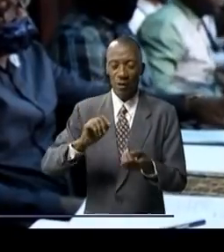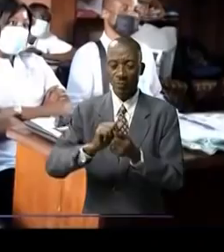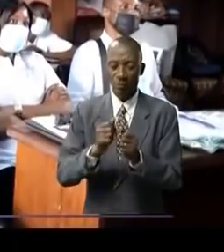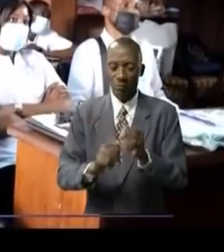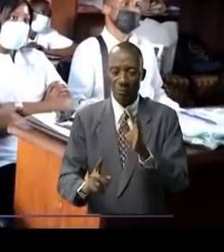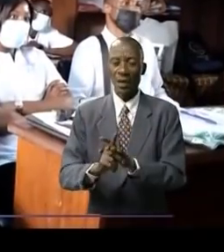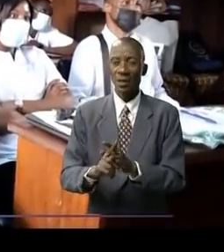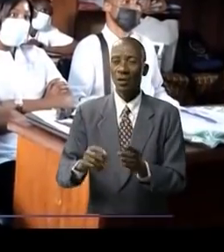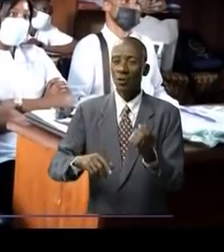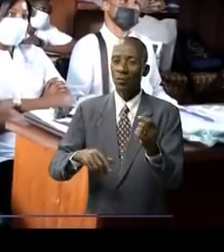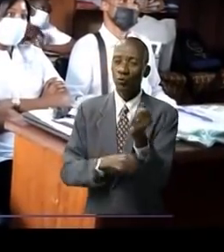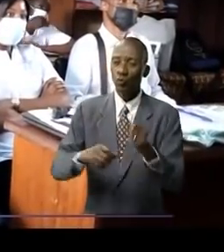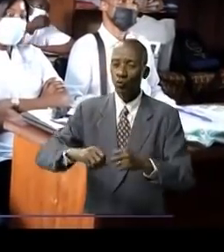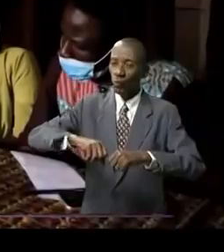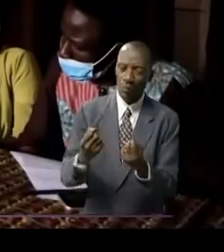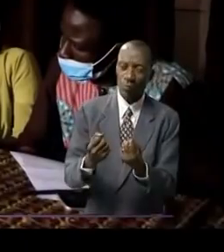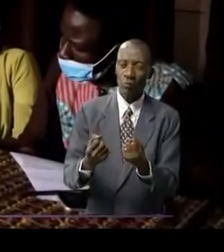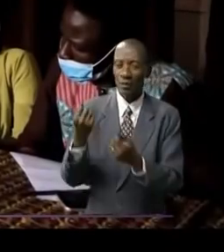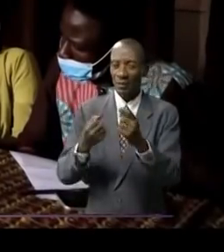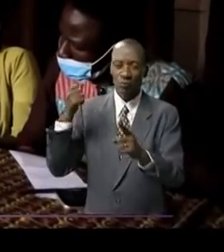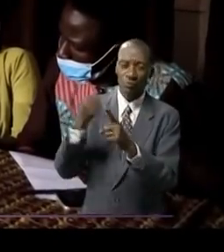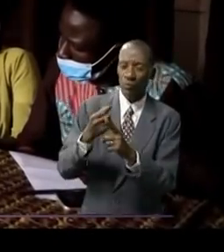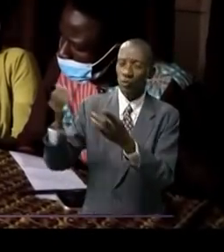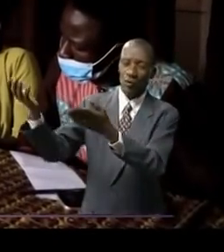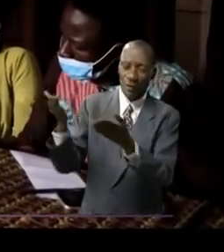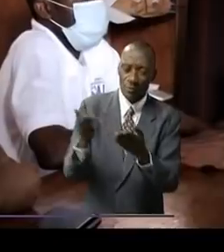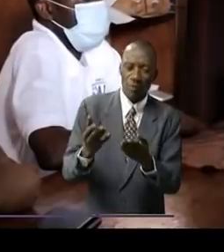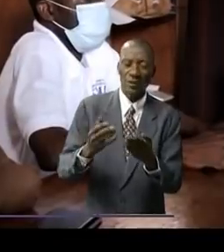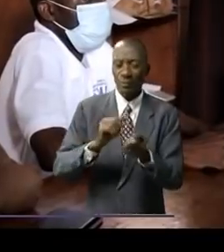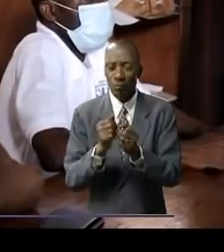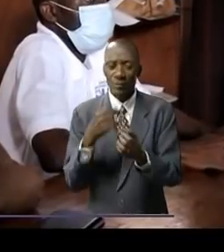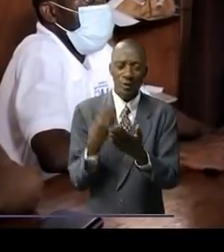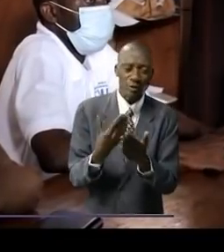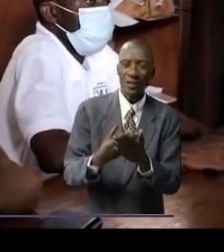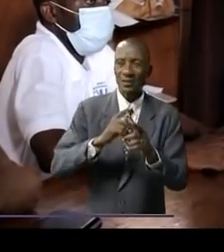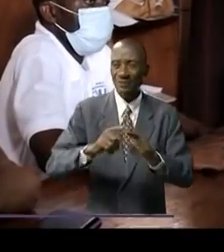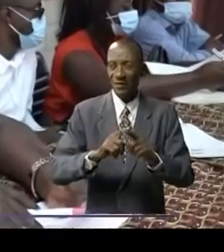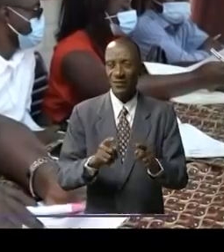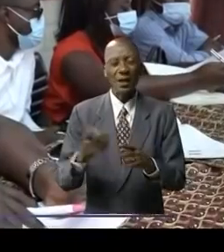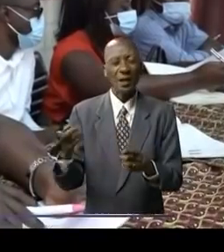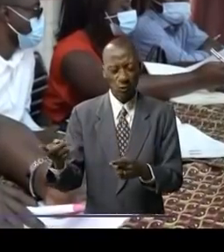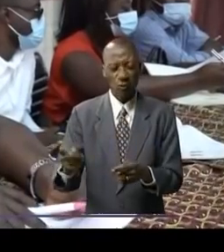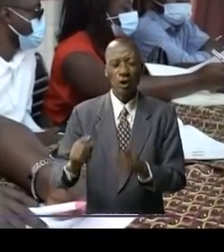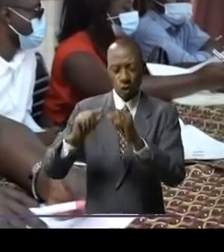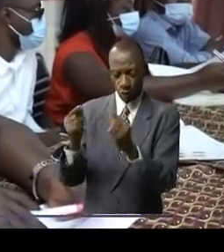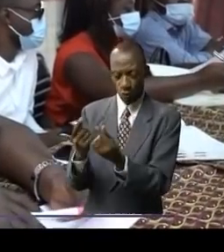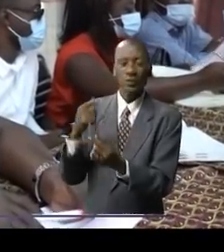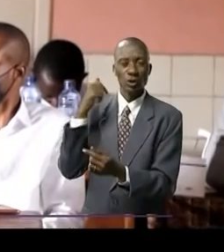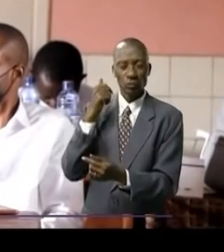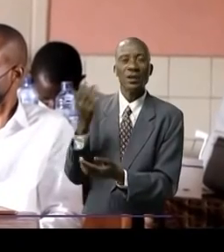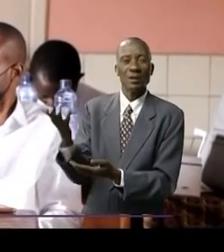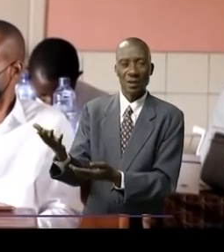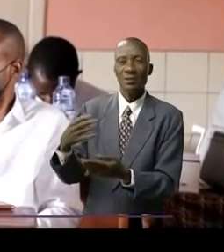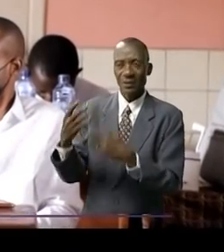les initiateurs n'ont pas hésité de lancer leurs activités. Depuis 2019, faire la promotion de la médecine des urgences, offrir à